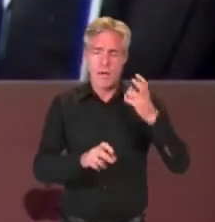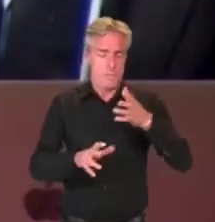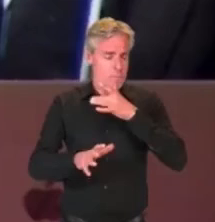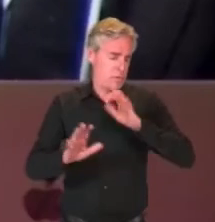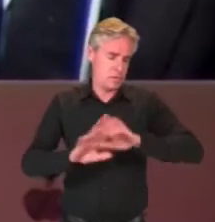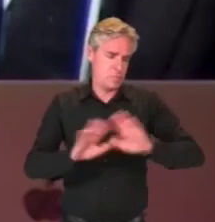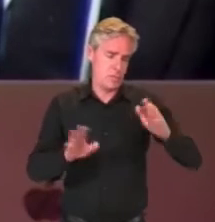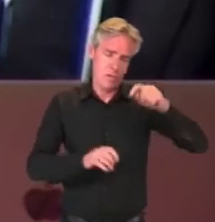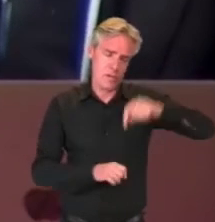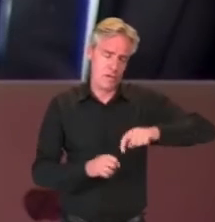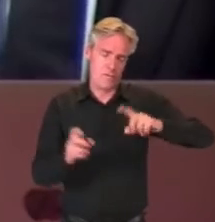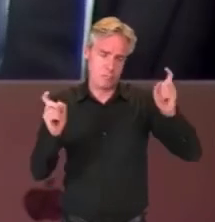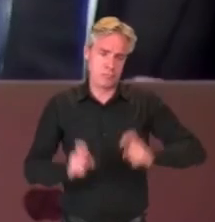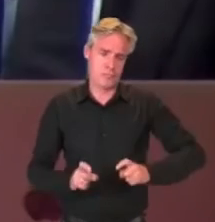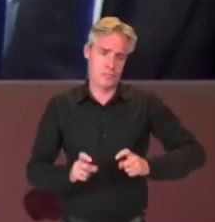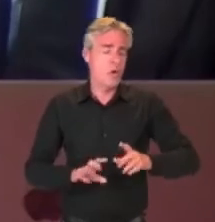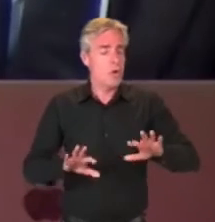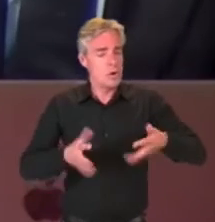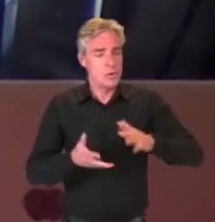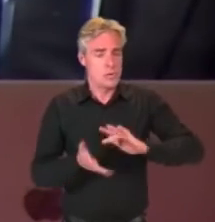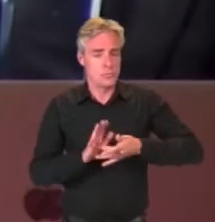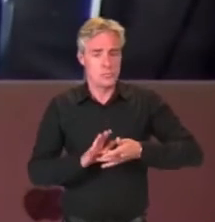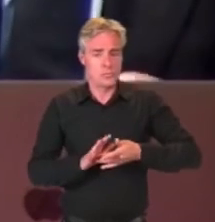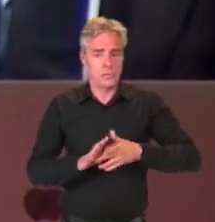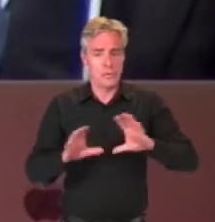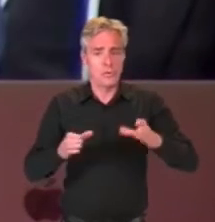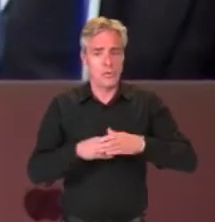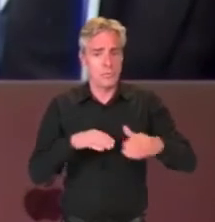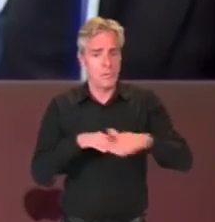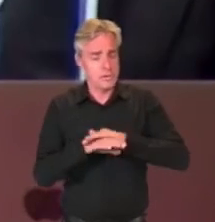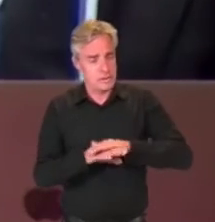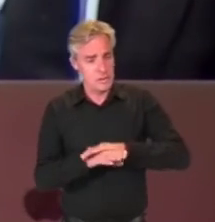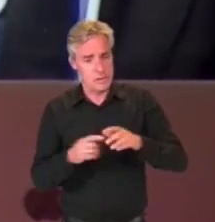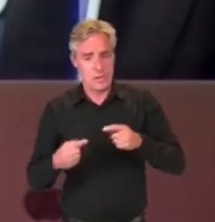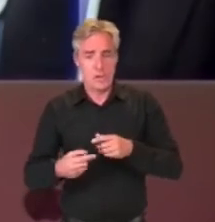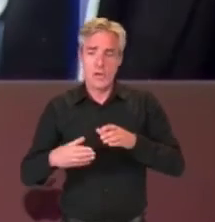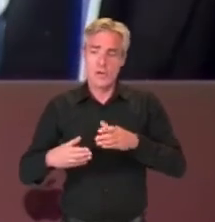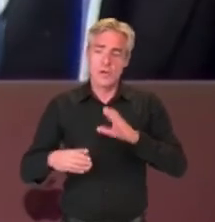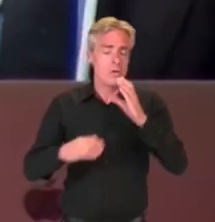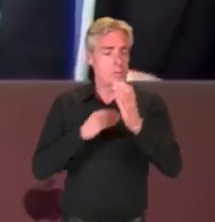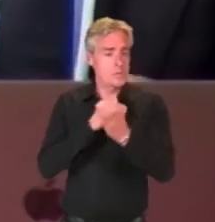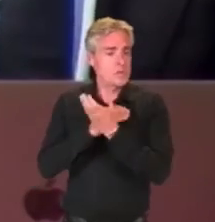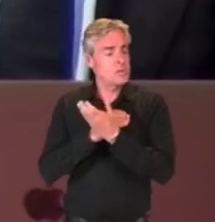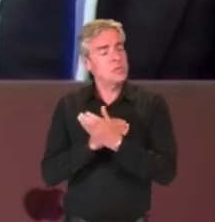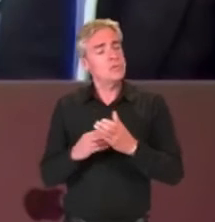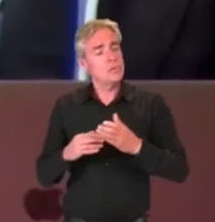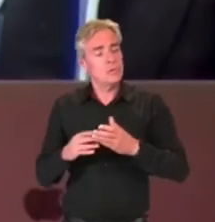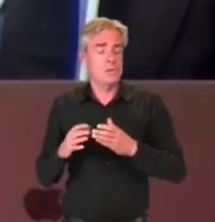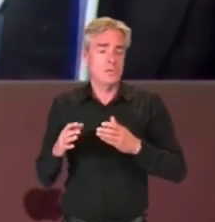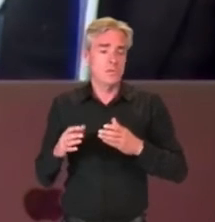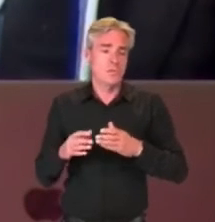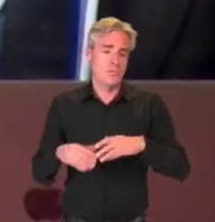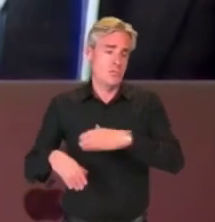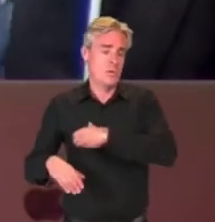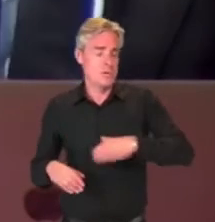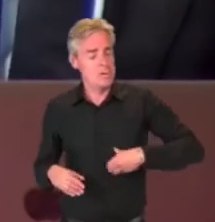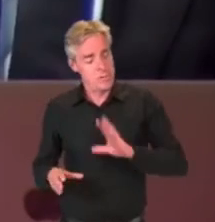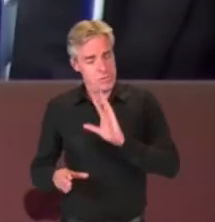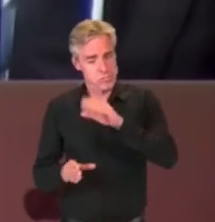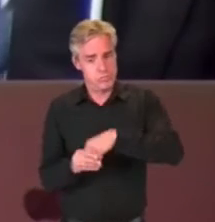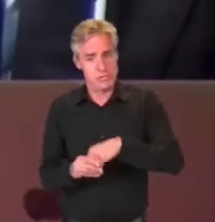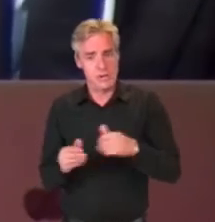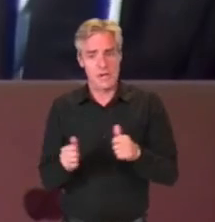trop important dans notre ville en y associant toutes les parties prenantes, votre opposition municipale comprise, à travers une mission de travail locale